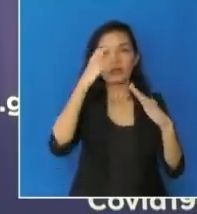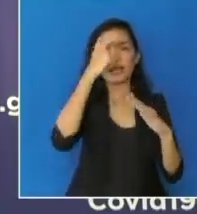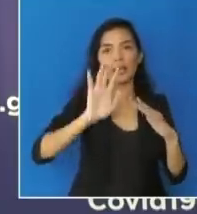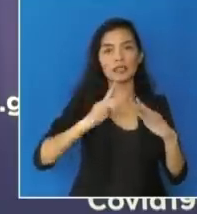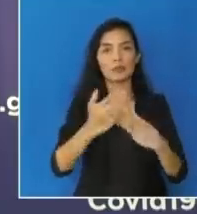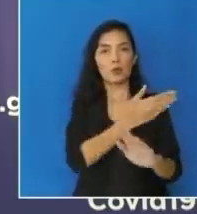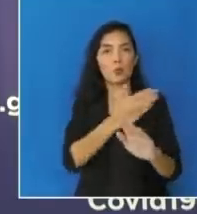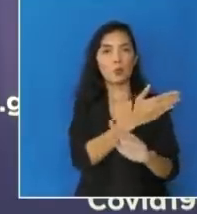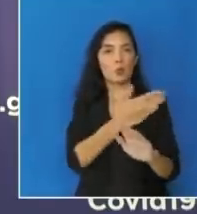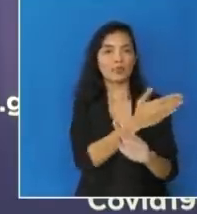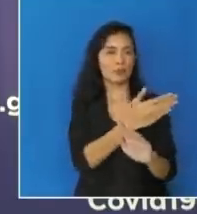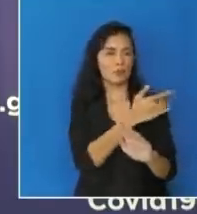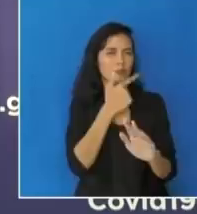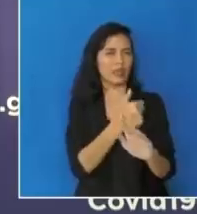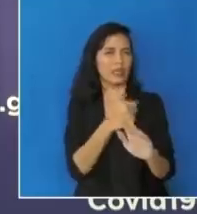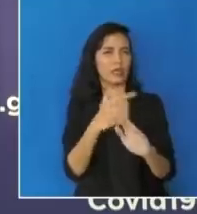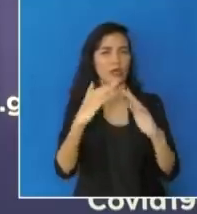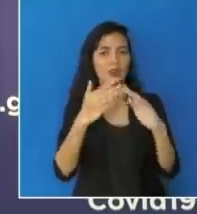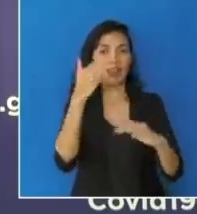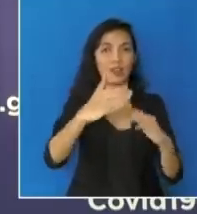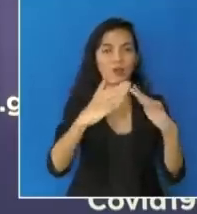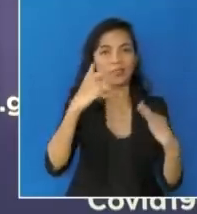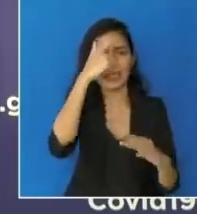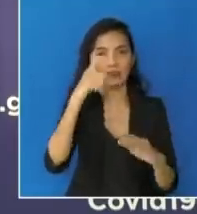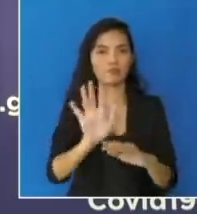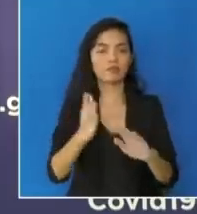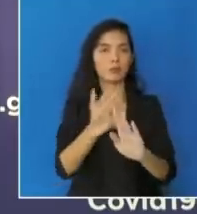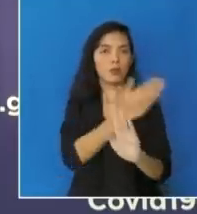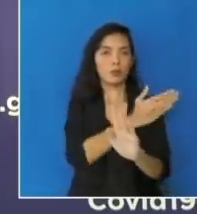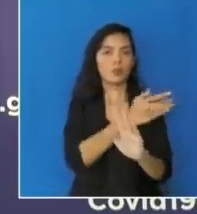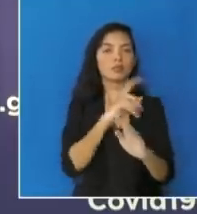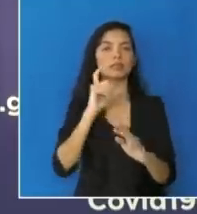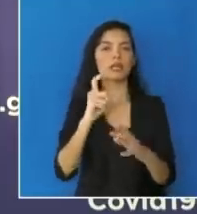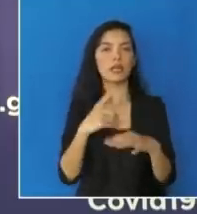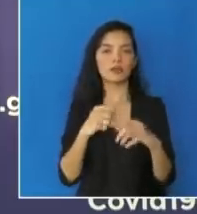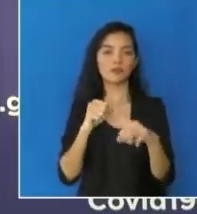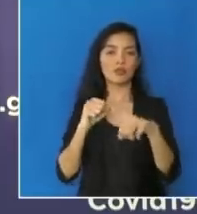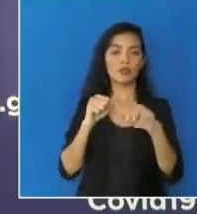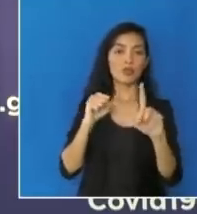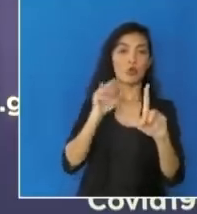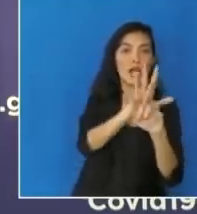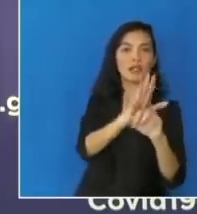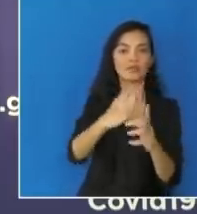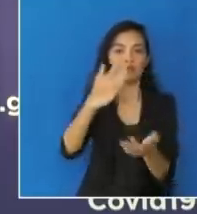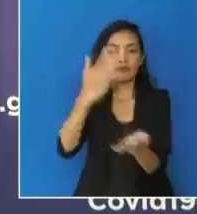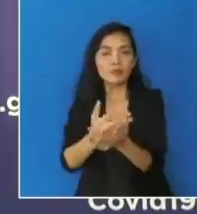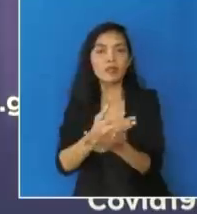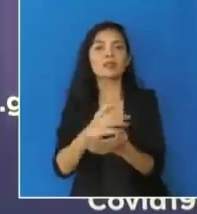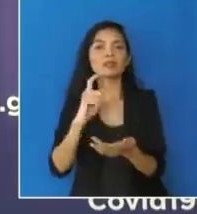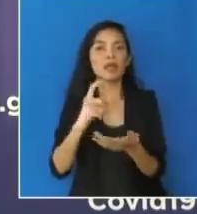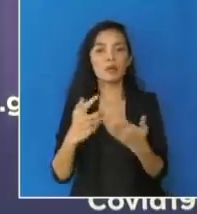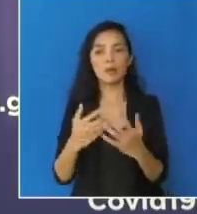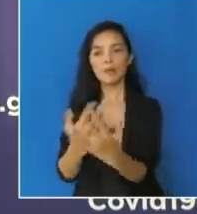Pengelolaan di sebelum rumah sakit. Dengan melalui pemutusan penularan, dengan